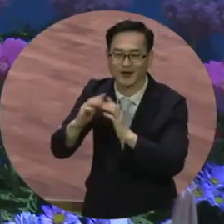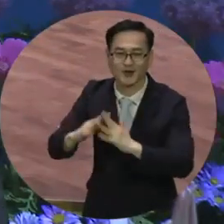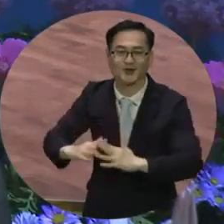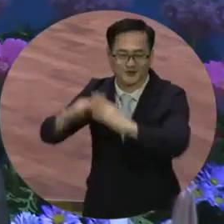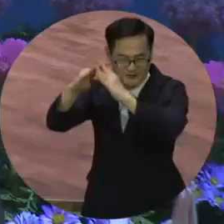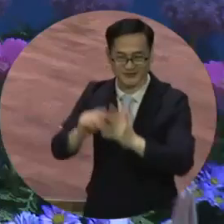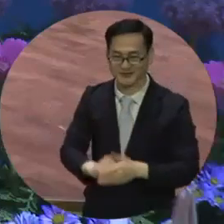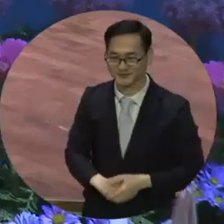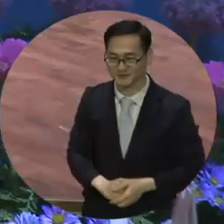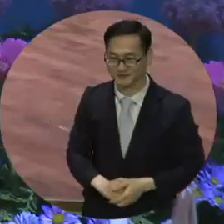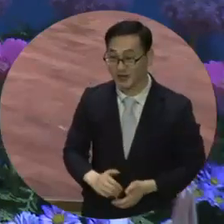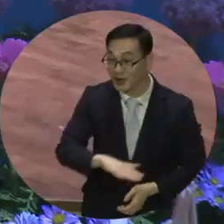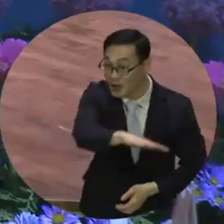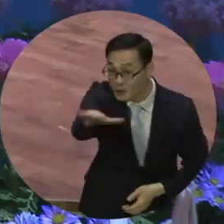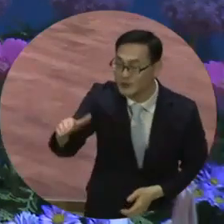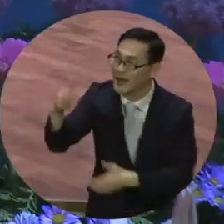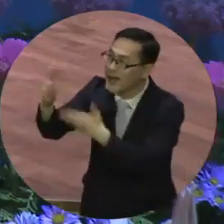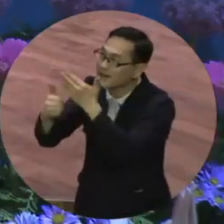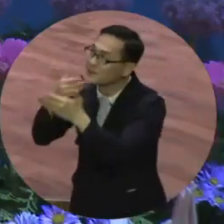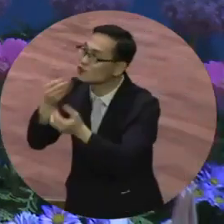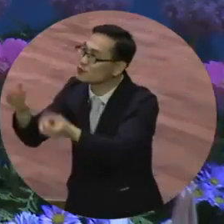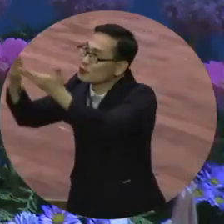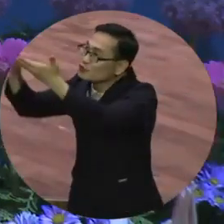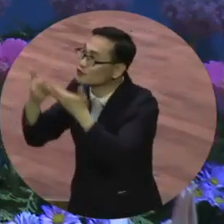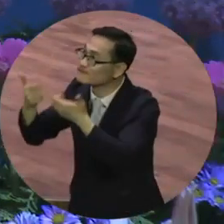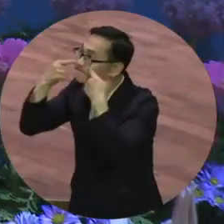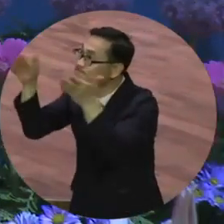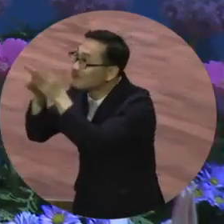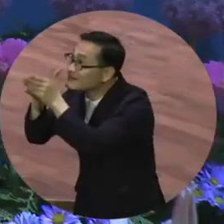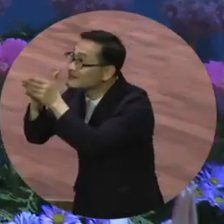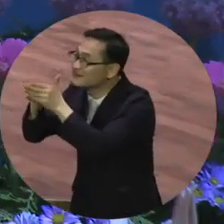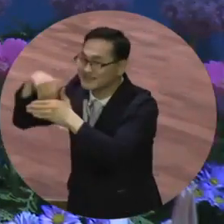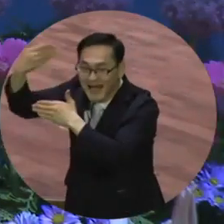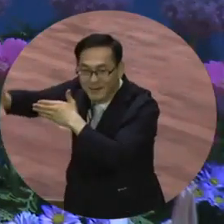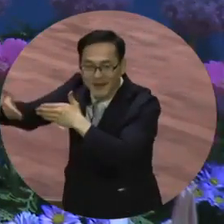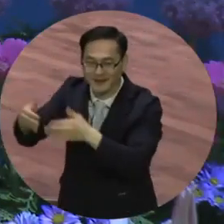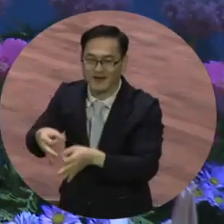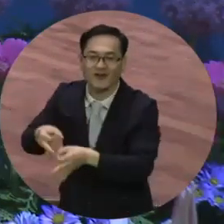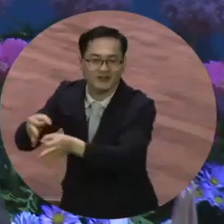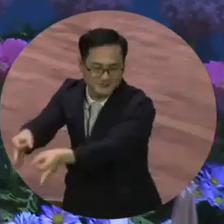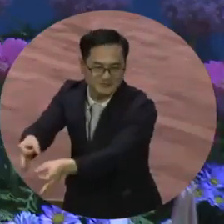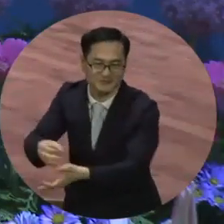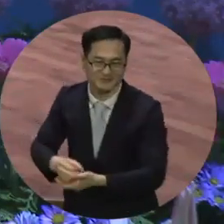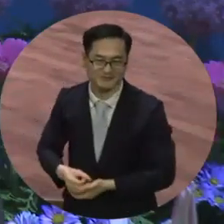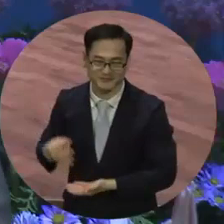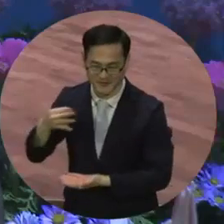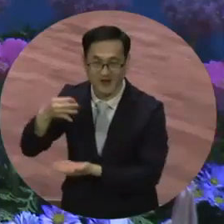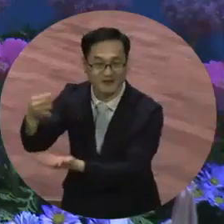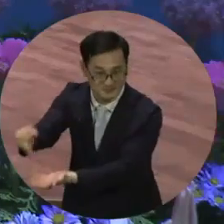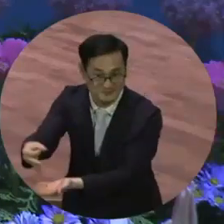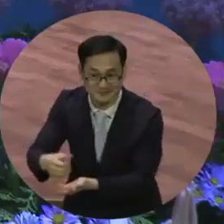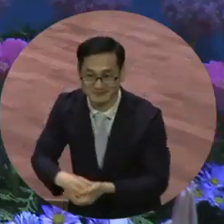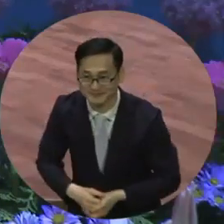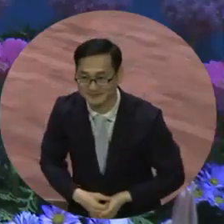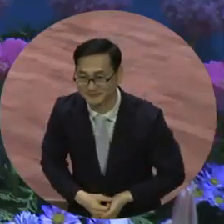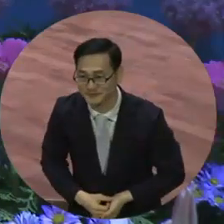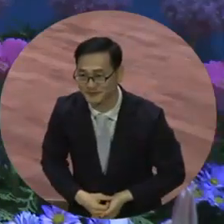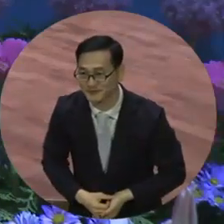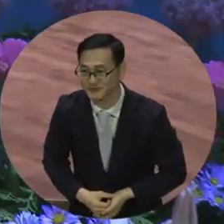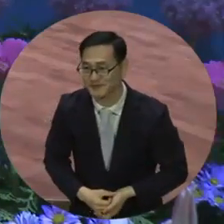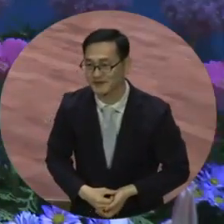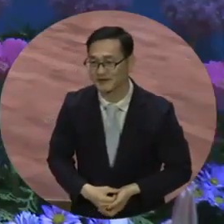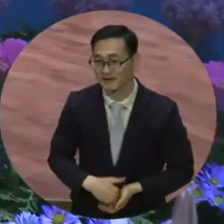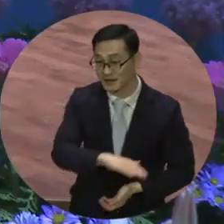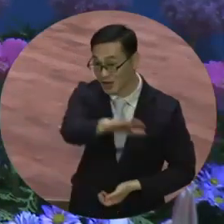확신이 있어야 돼요. 연계된 성도들 절대 헌신의 삶을 통해서 하나님께서 예배 놓으신 절대 축복을